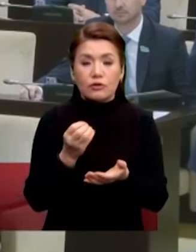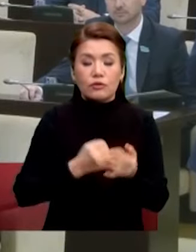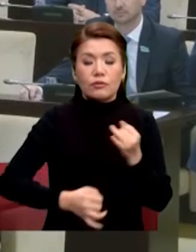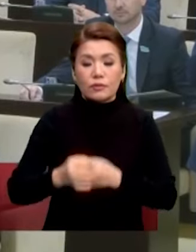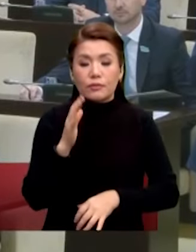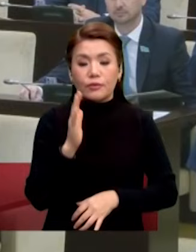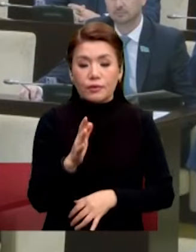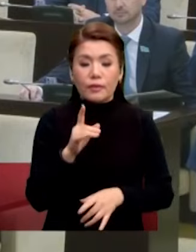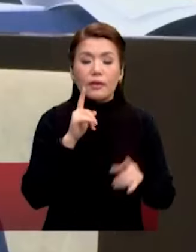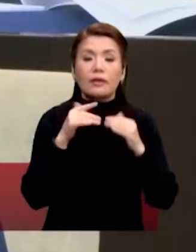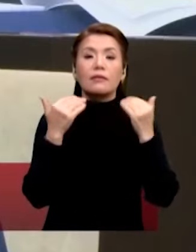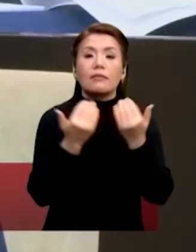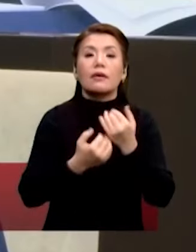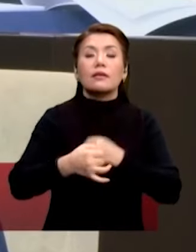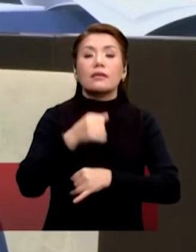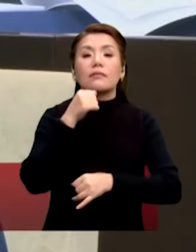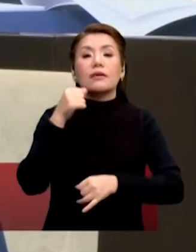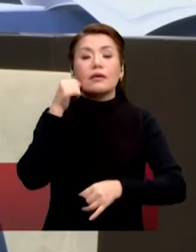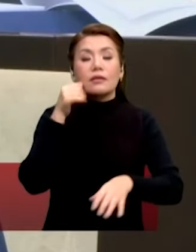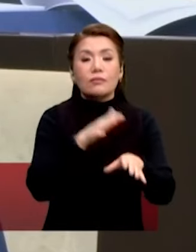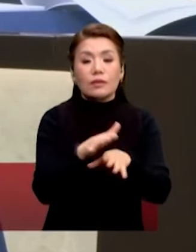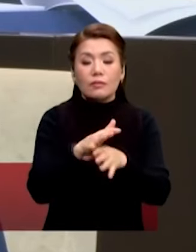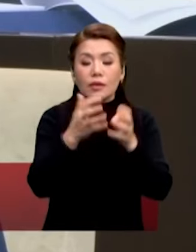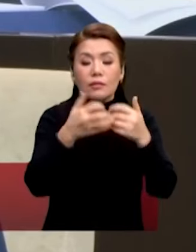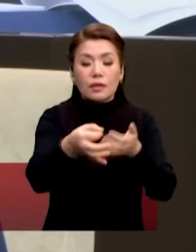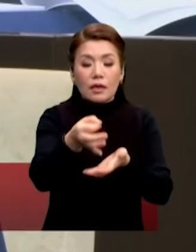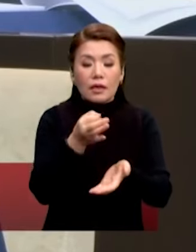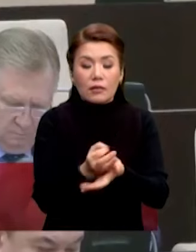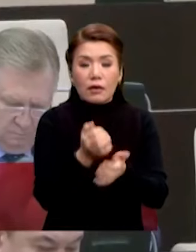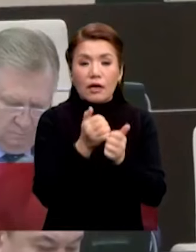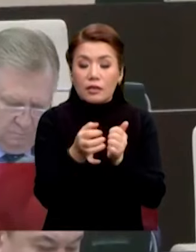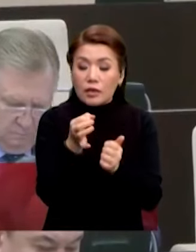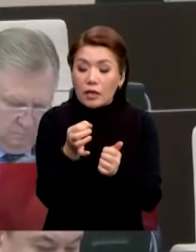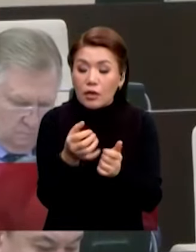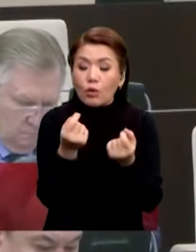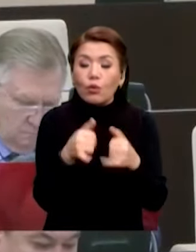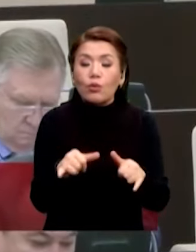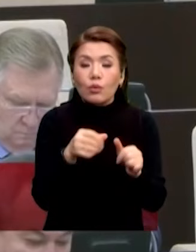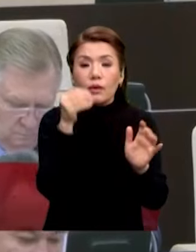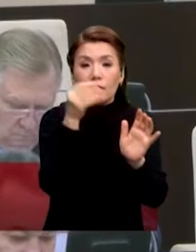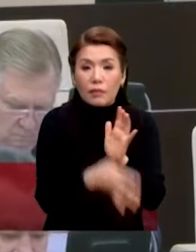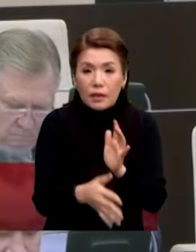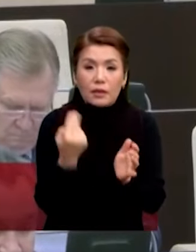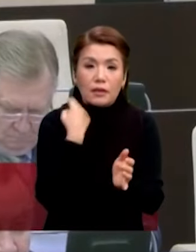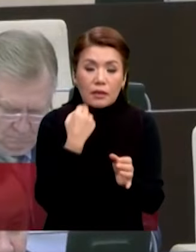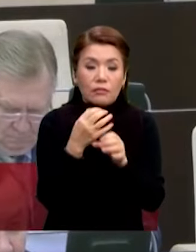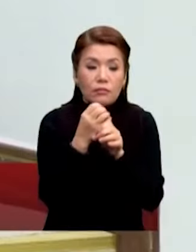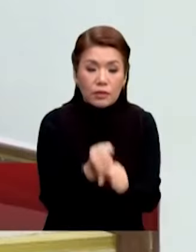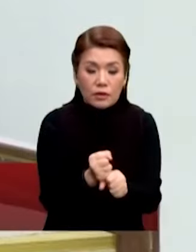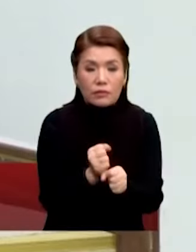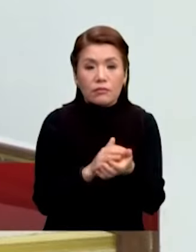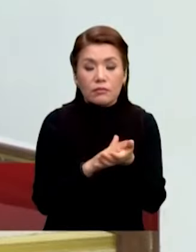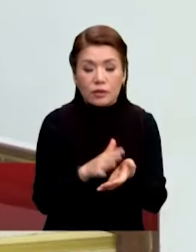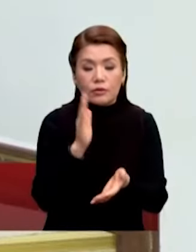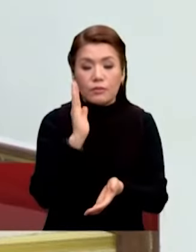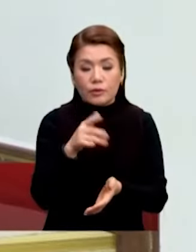үшін депутаттар үкіметтің былтырғы бюджеттің орындалу туралы есебін күтпек. Сол кезде әр тиынның қайда жұмсалғанын зерттеп, қарыздарды қысқарту туралы ұсыныстар дайындаймыз